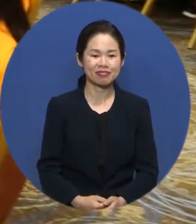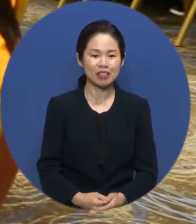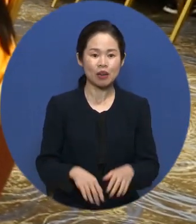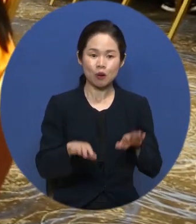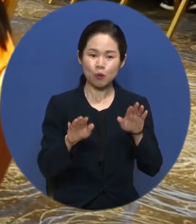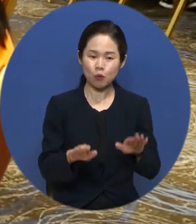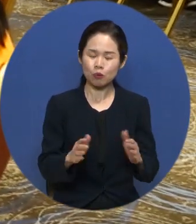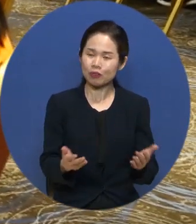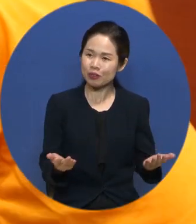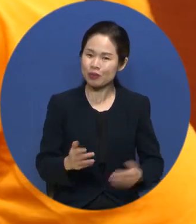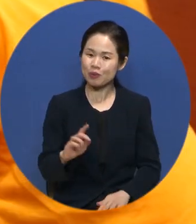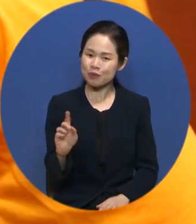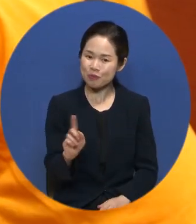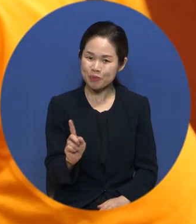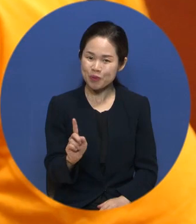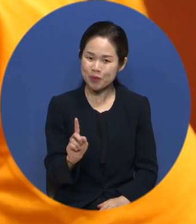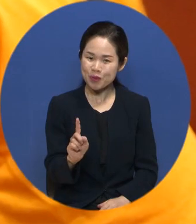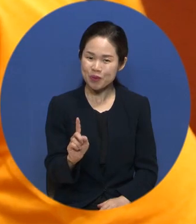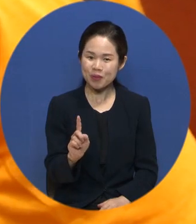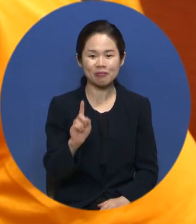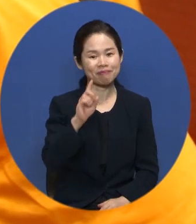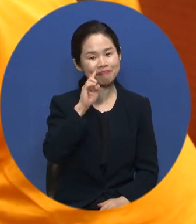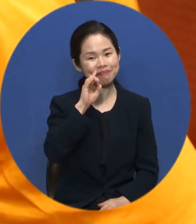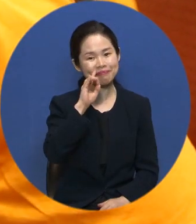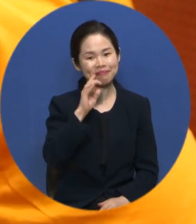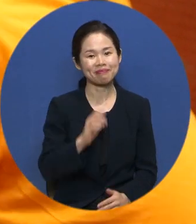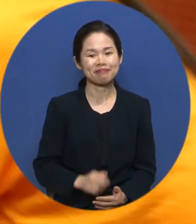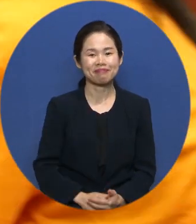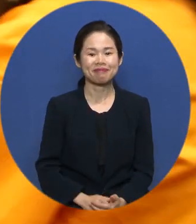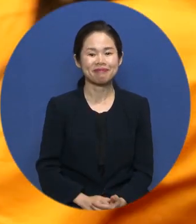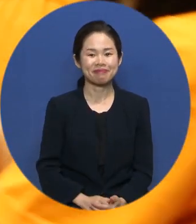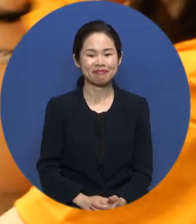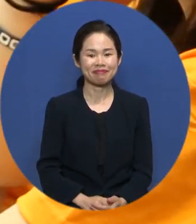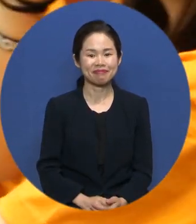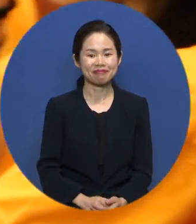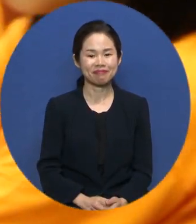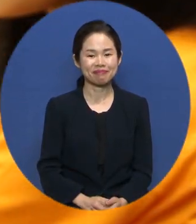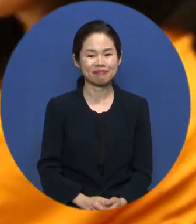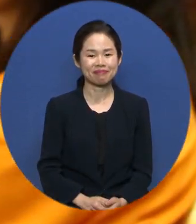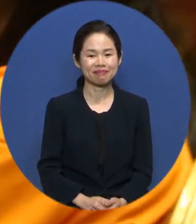오늘은 또 어떤 일들이 이들을 기다리고 있을까요?